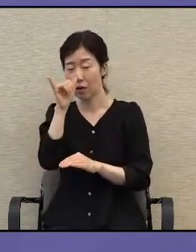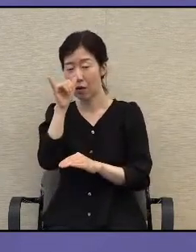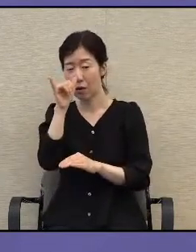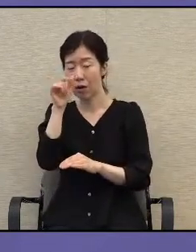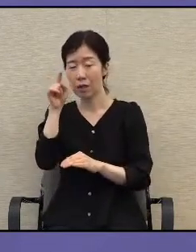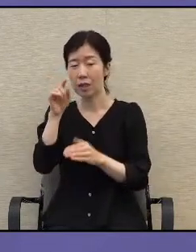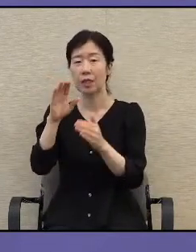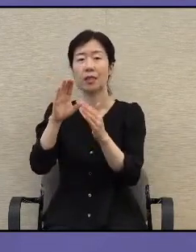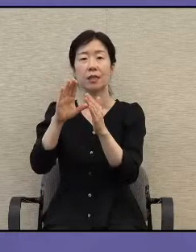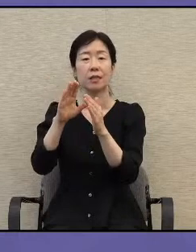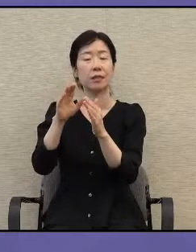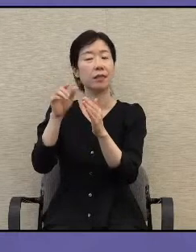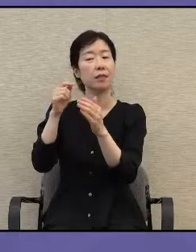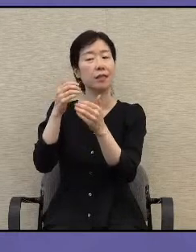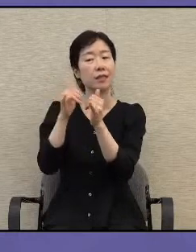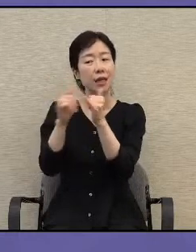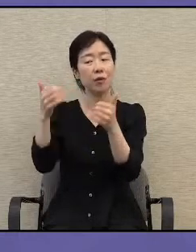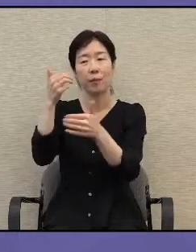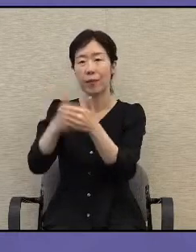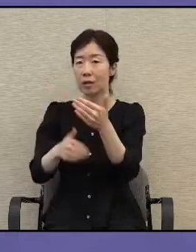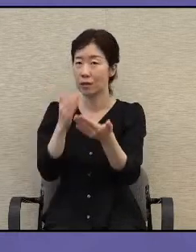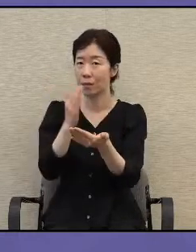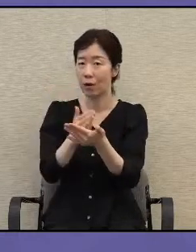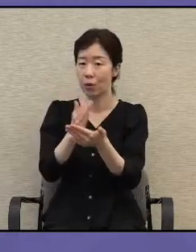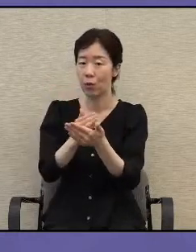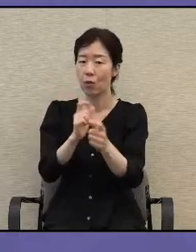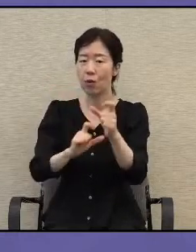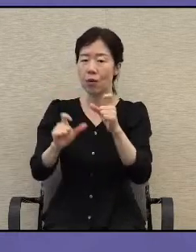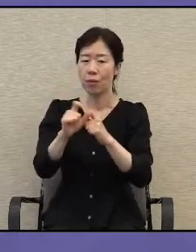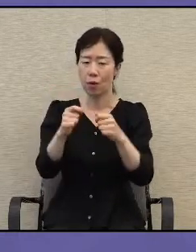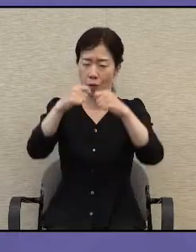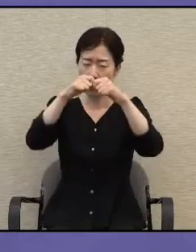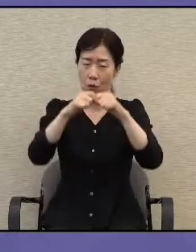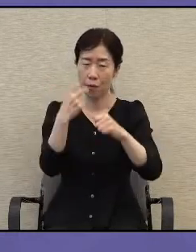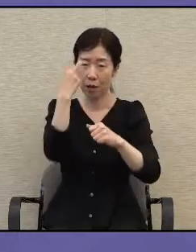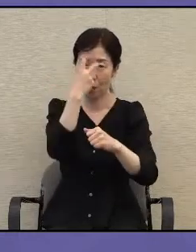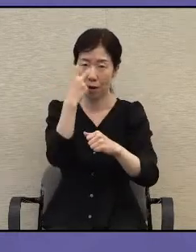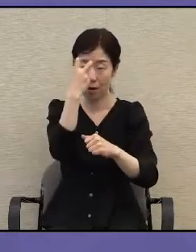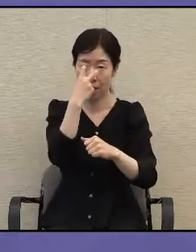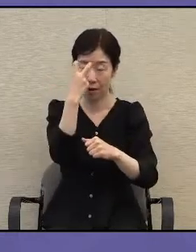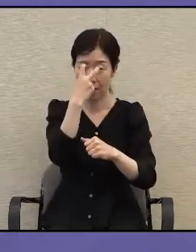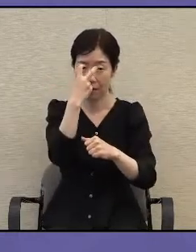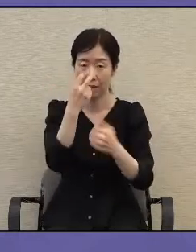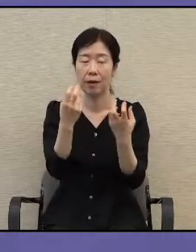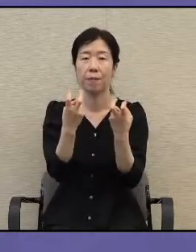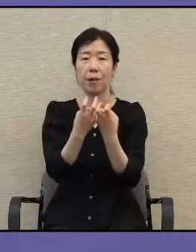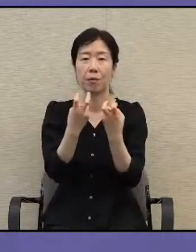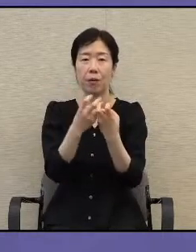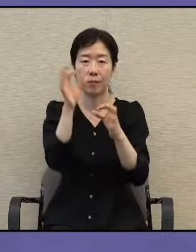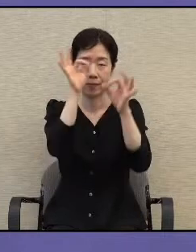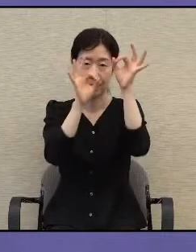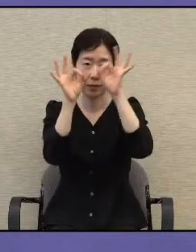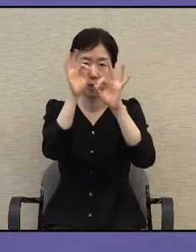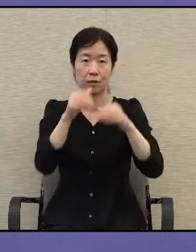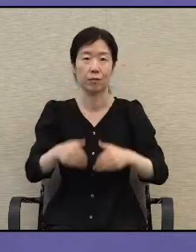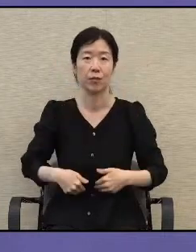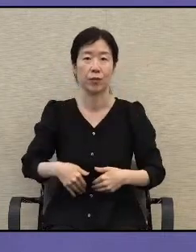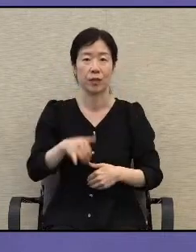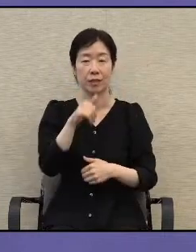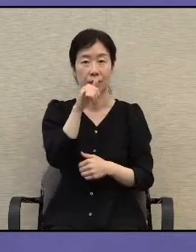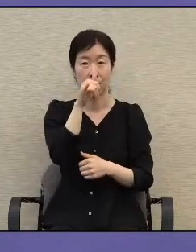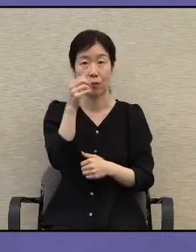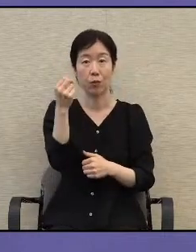되겠고, 이런 분들이 더욱더 이 치료를 제대로 받을 수 있는 시스템은 더욱더 촘촘하게 이루어져야 되겠습니다. 네.